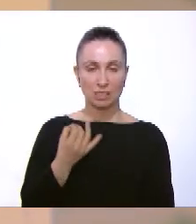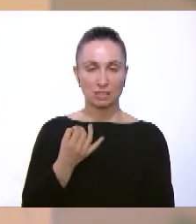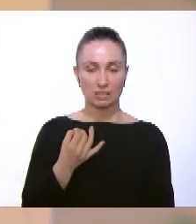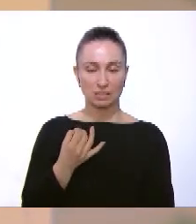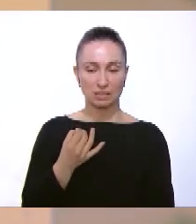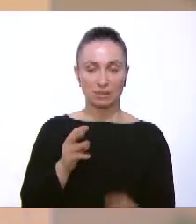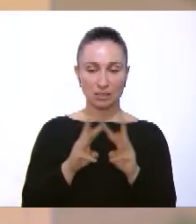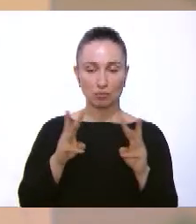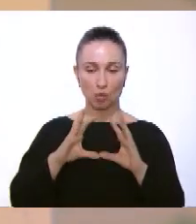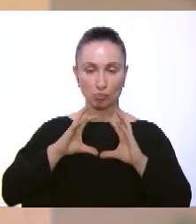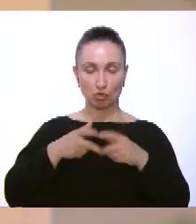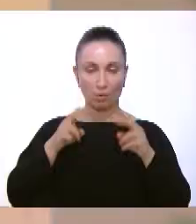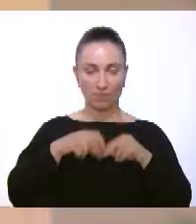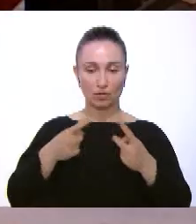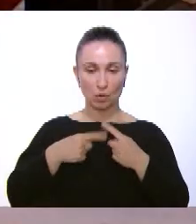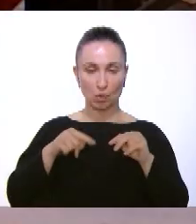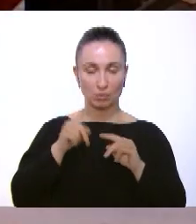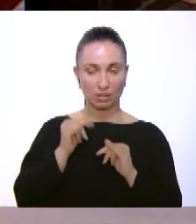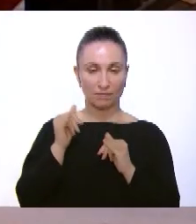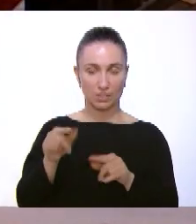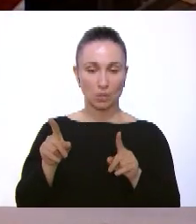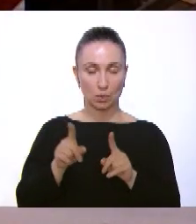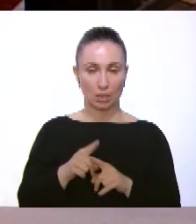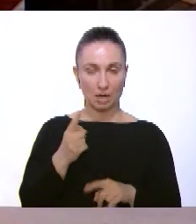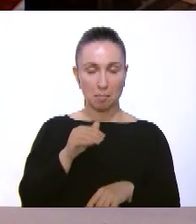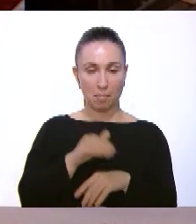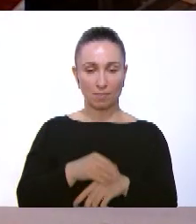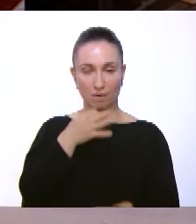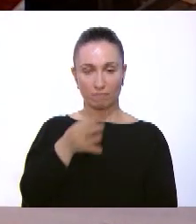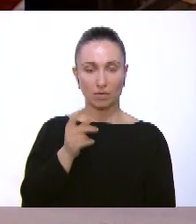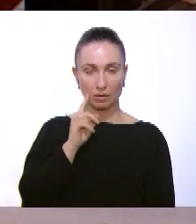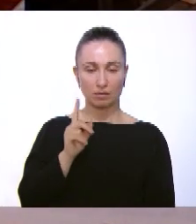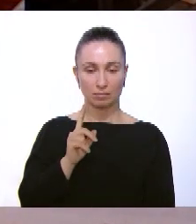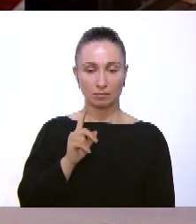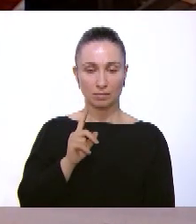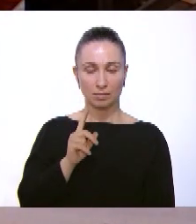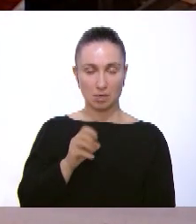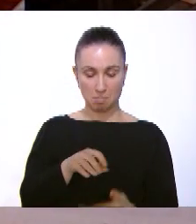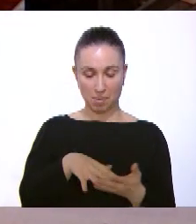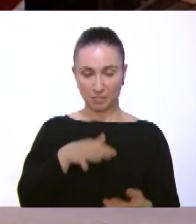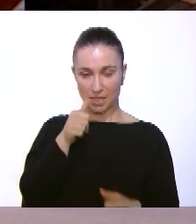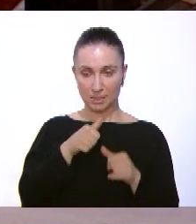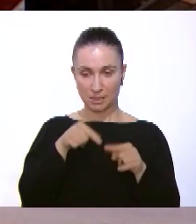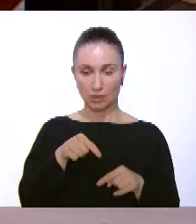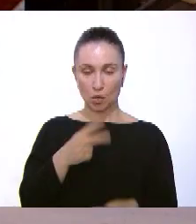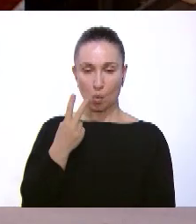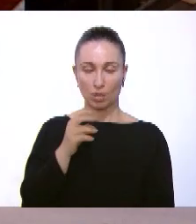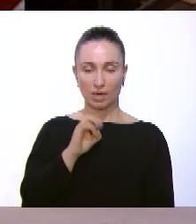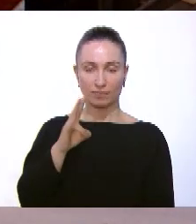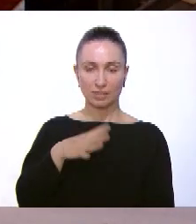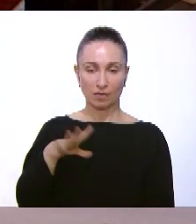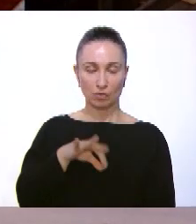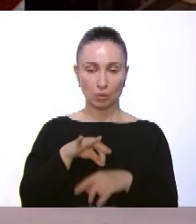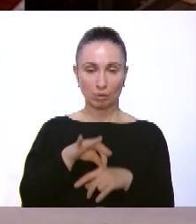საიტი მსოფლიო კვლევითი ორგანიზაციებისთვის. აქვე ვიტყვი ერთ ფაქტს რომ მიმდინარე წლის 2 ივნისს